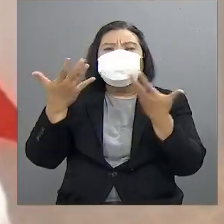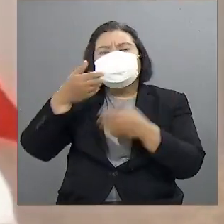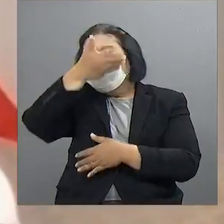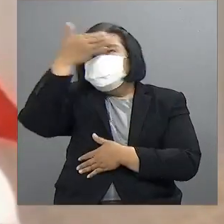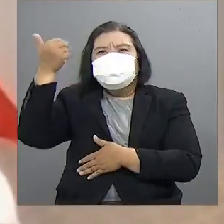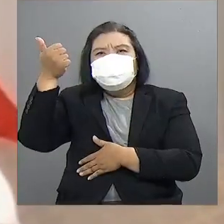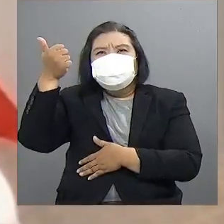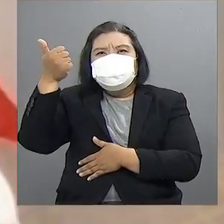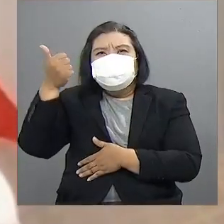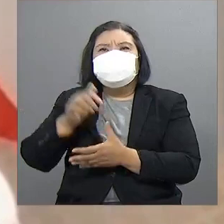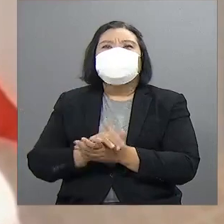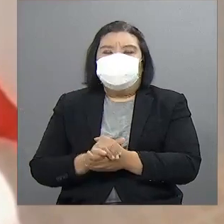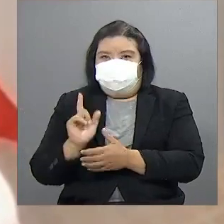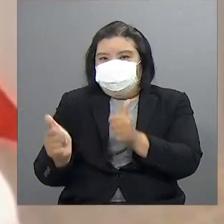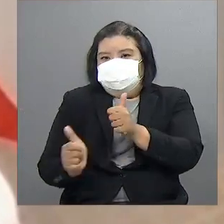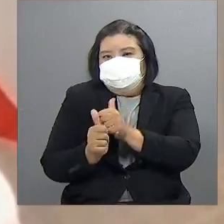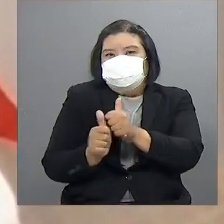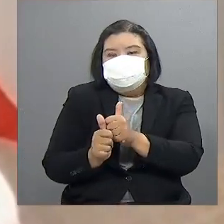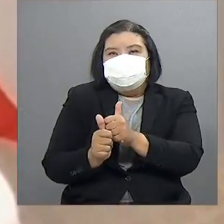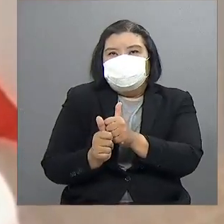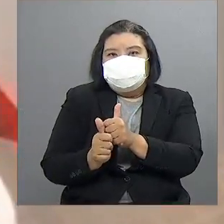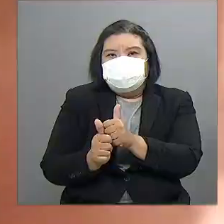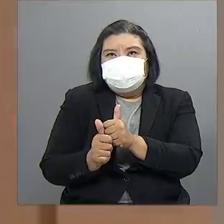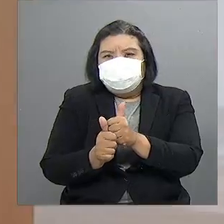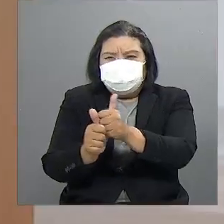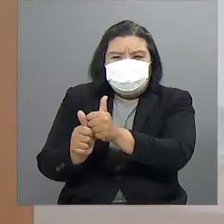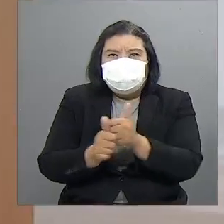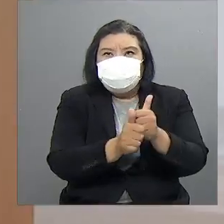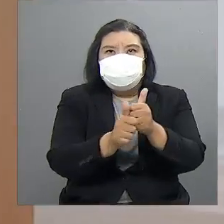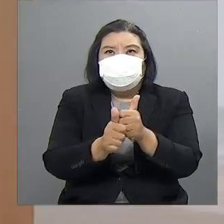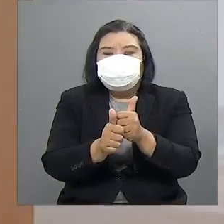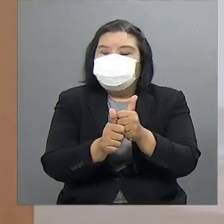กบคนหนึ่งสองคนเนี่ยน่ากลัวมาก